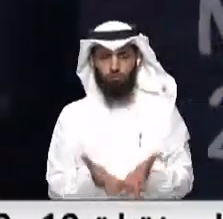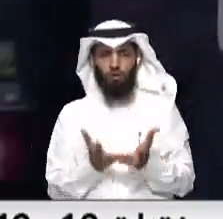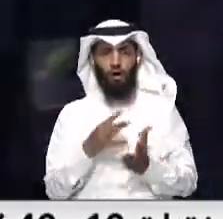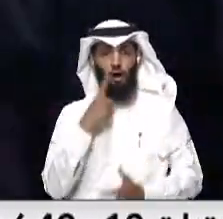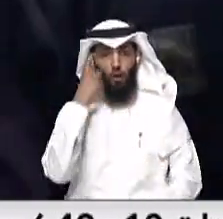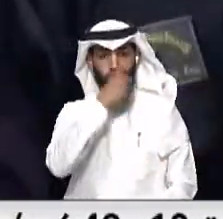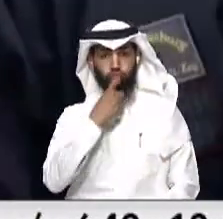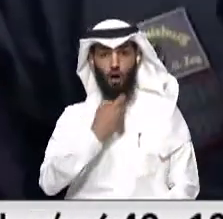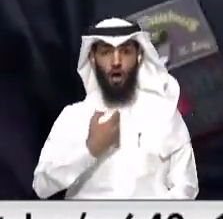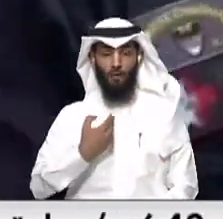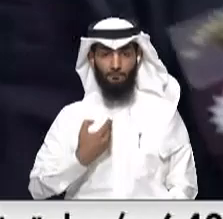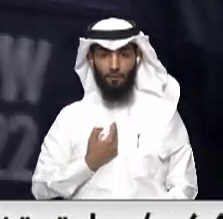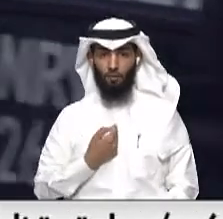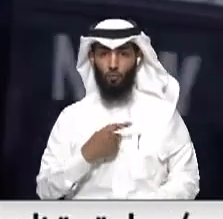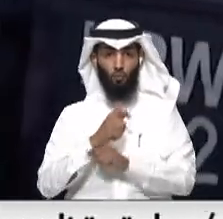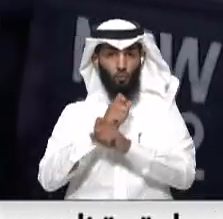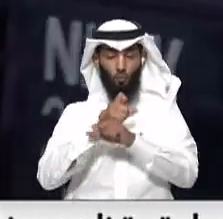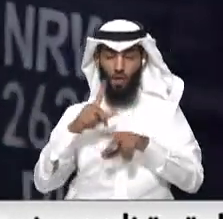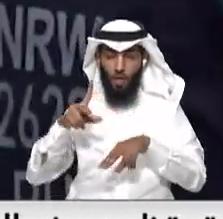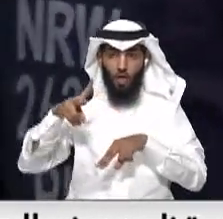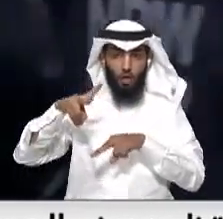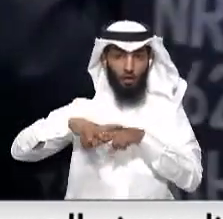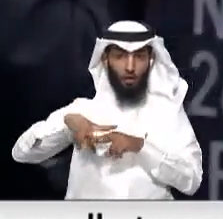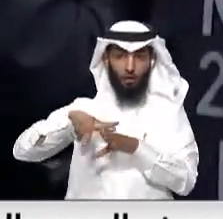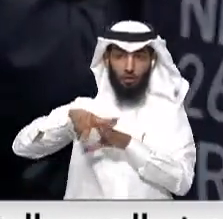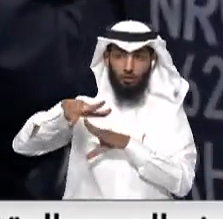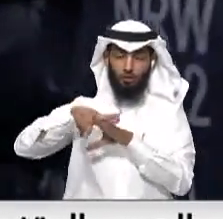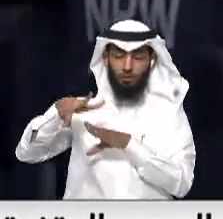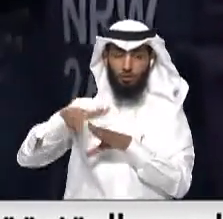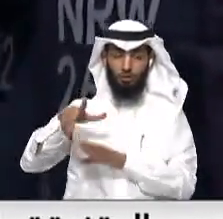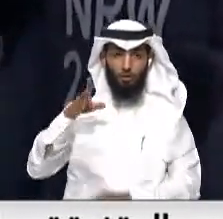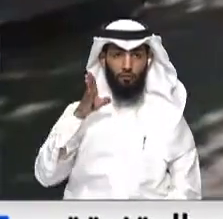الشديد تجاه جرائم الصهاينة